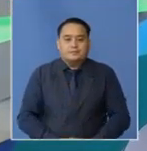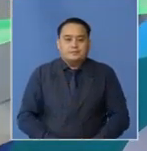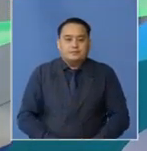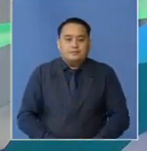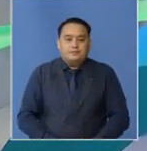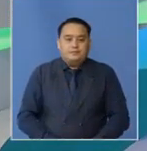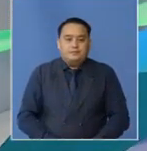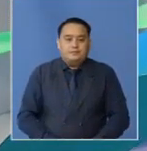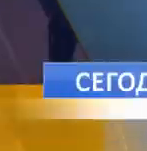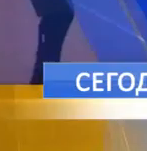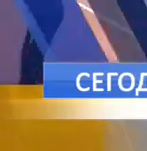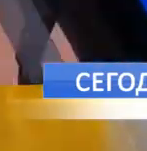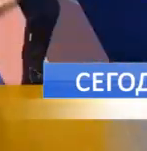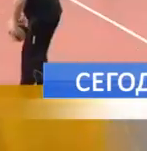выпуске.